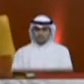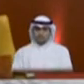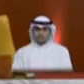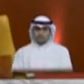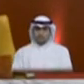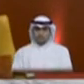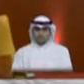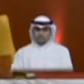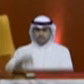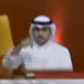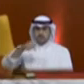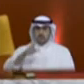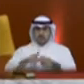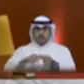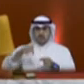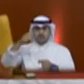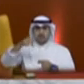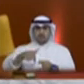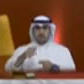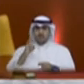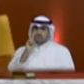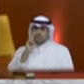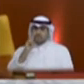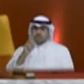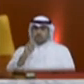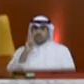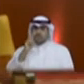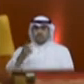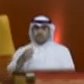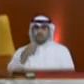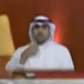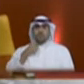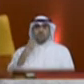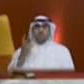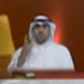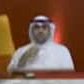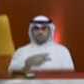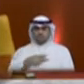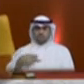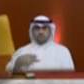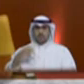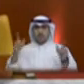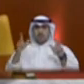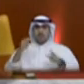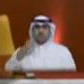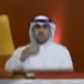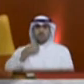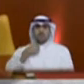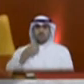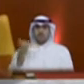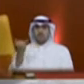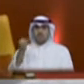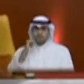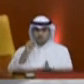المحليه في دول مجلس التعاون هو يؤدي الى التفكير مجددا في تعزيز وتوحيد هذه الرساله